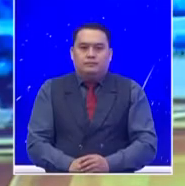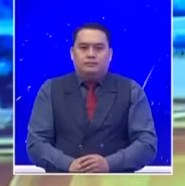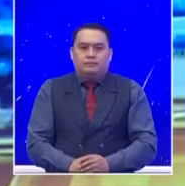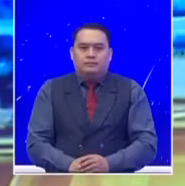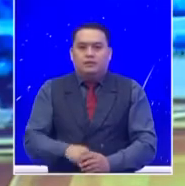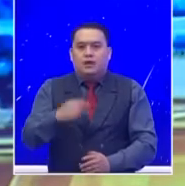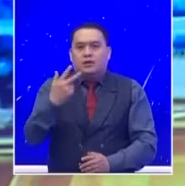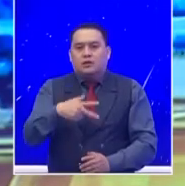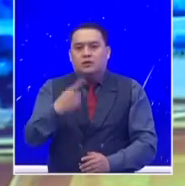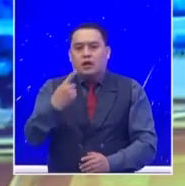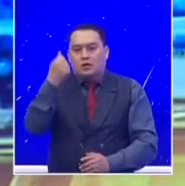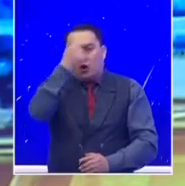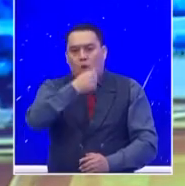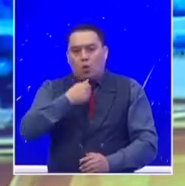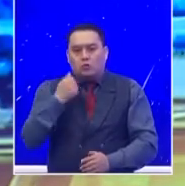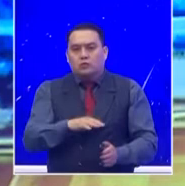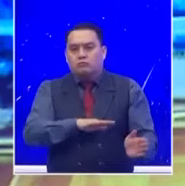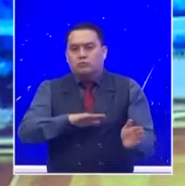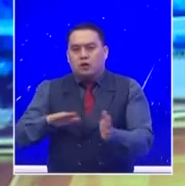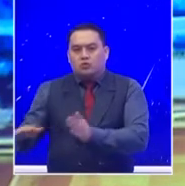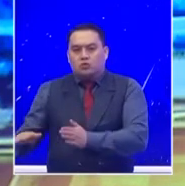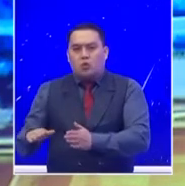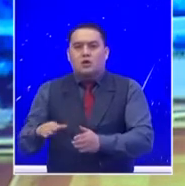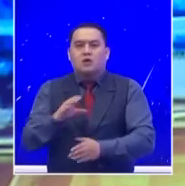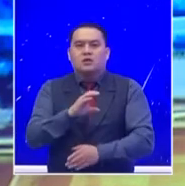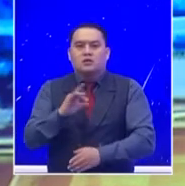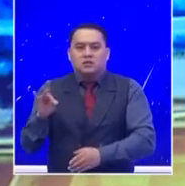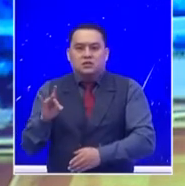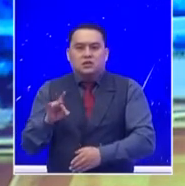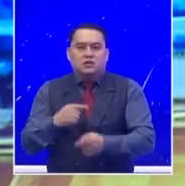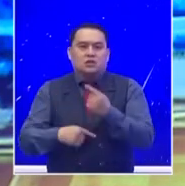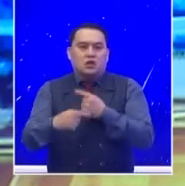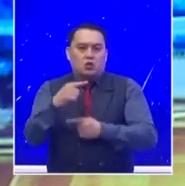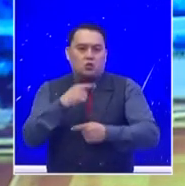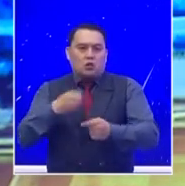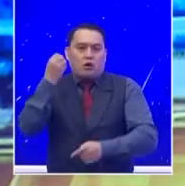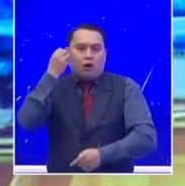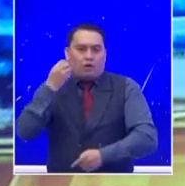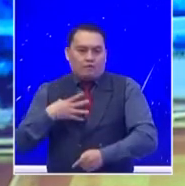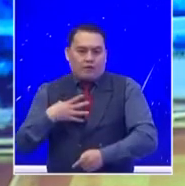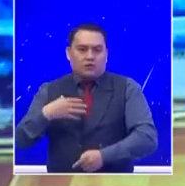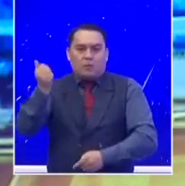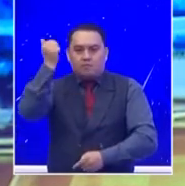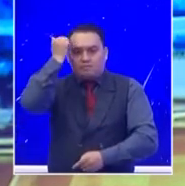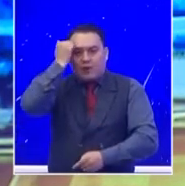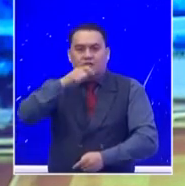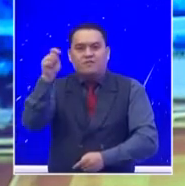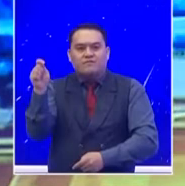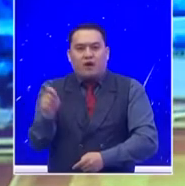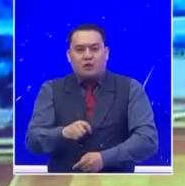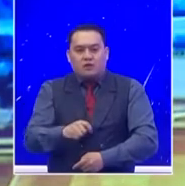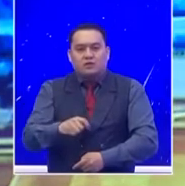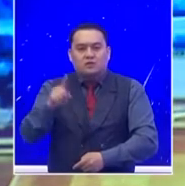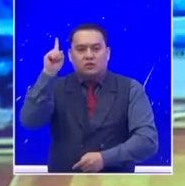Эхо войны. 31 год прошел со дня вывода советских войск с территории Афганистана. Однако память о павших в бою солдатах